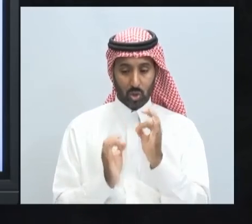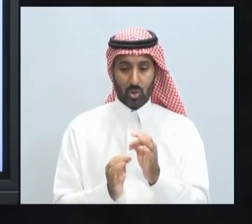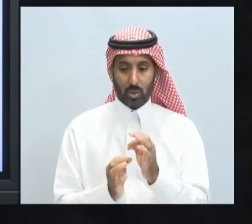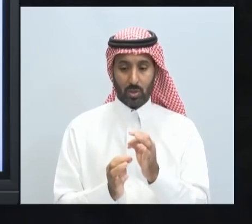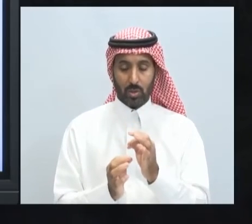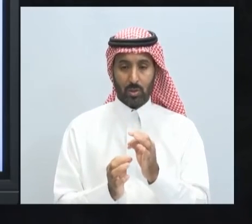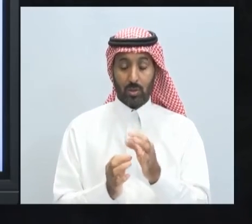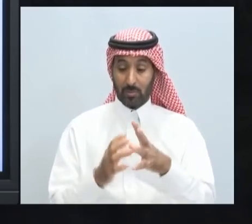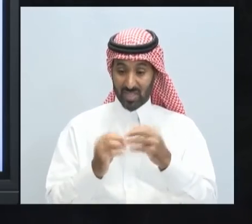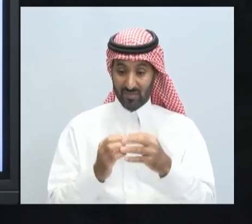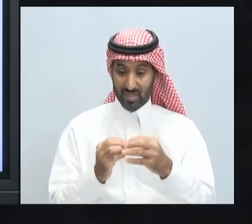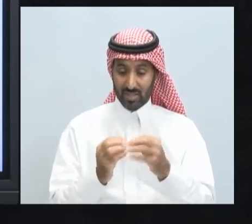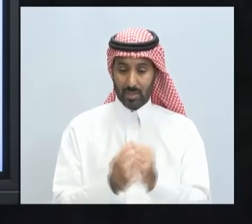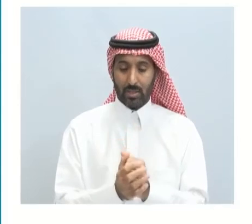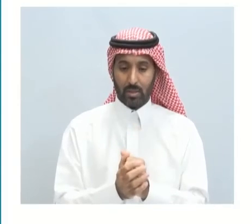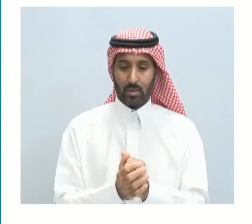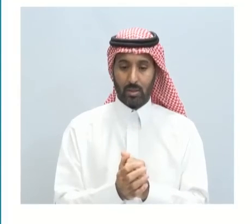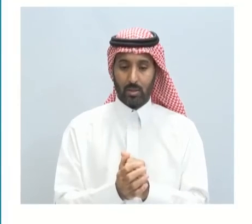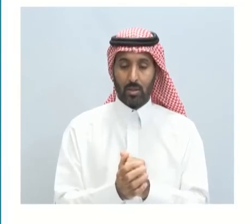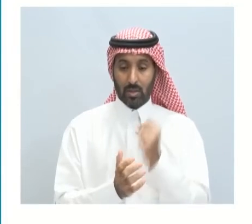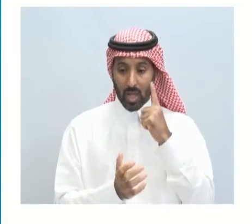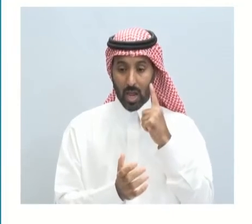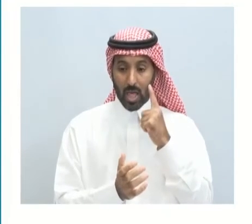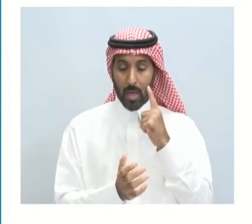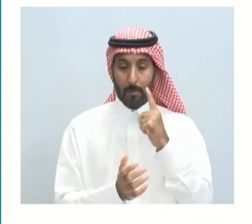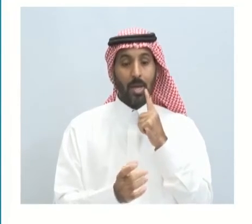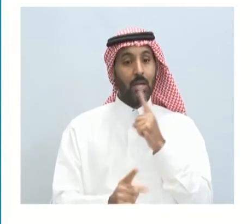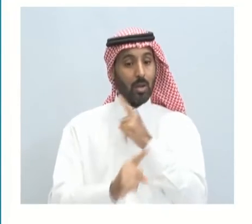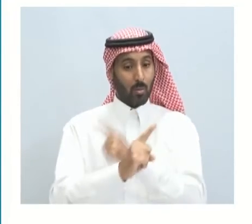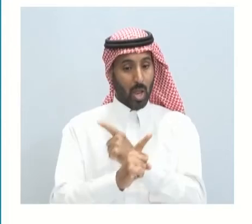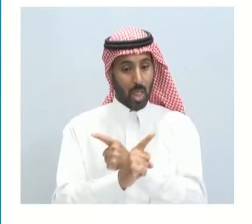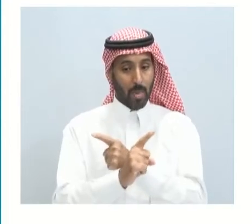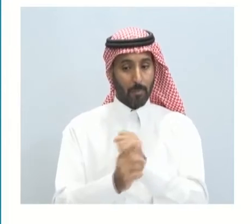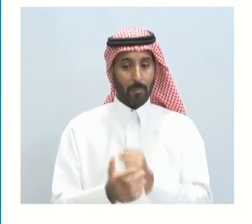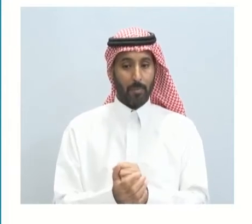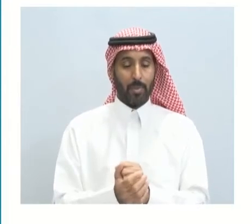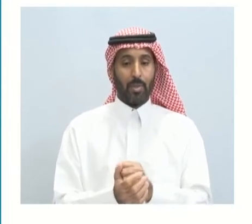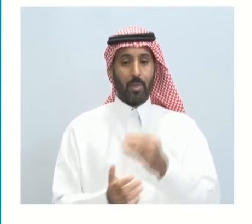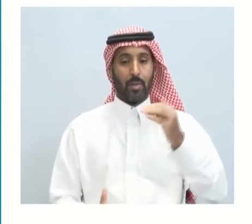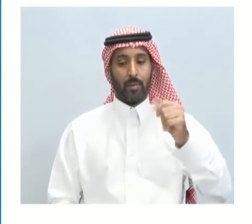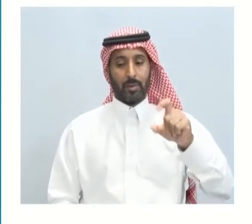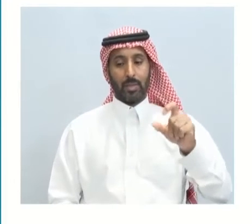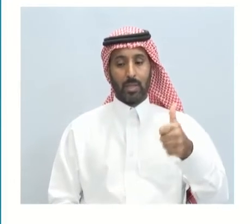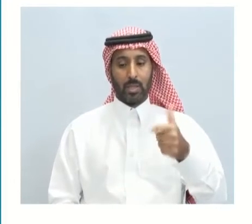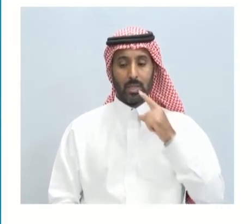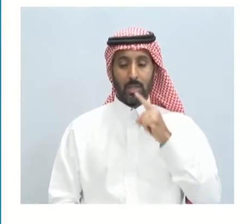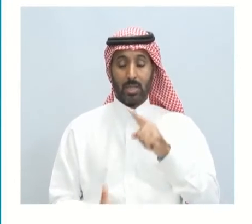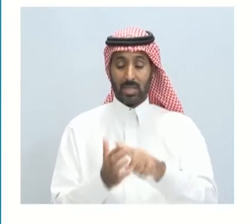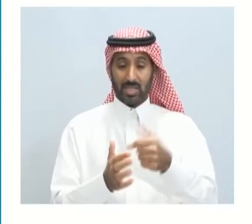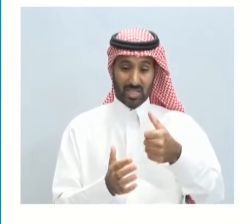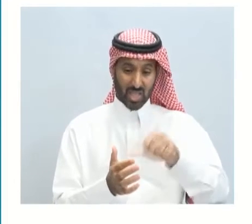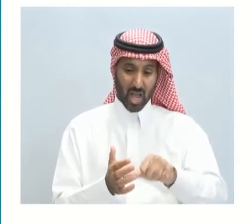بالتحليل والتفسير نعلم ان المعلم حمدا يخصم